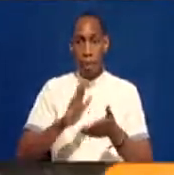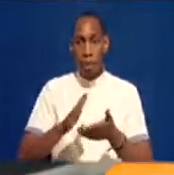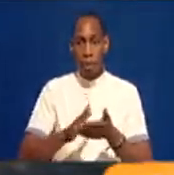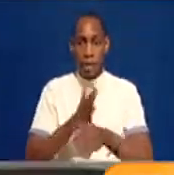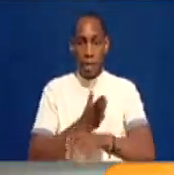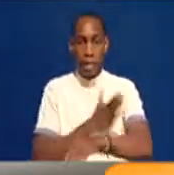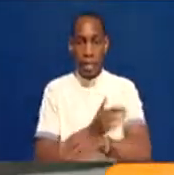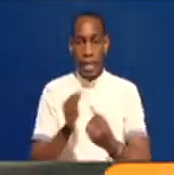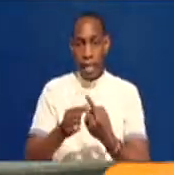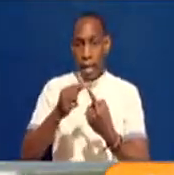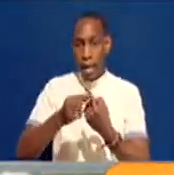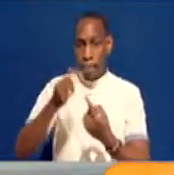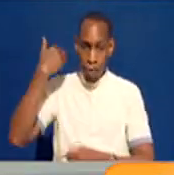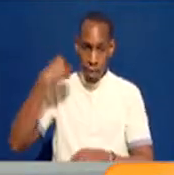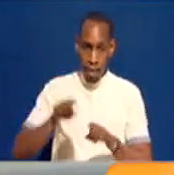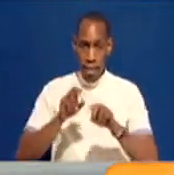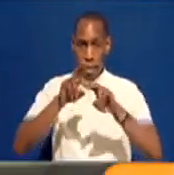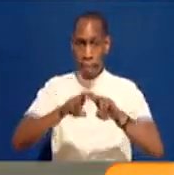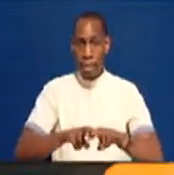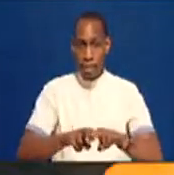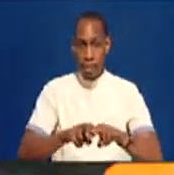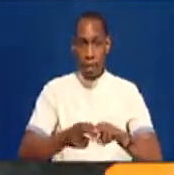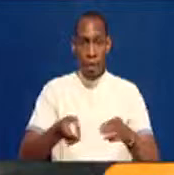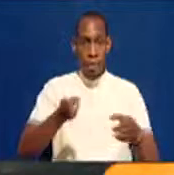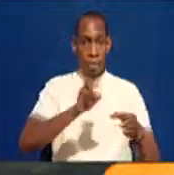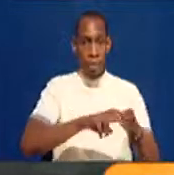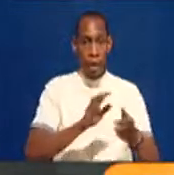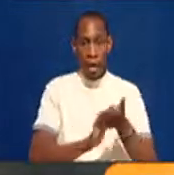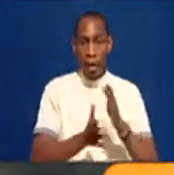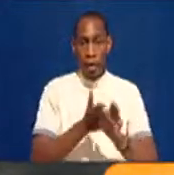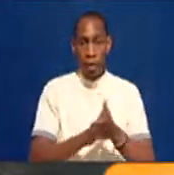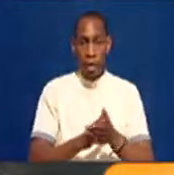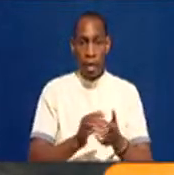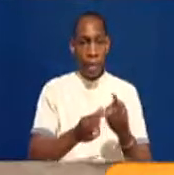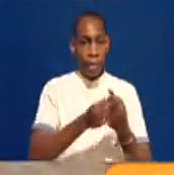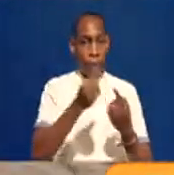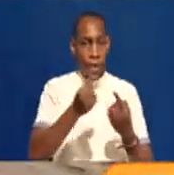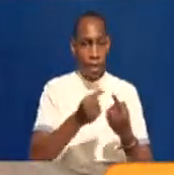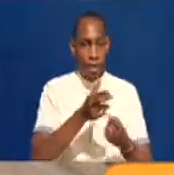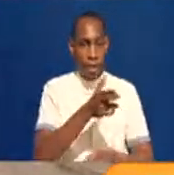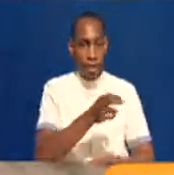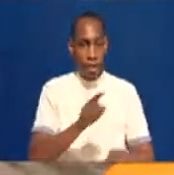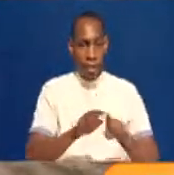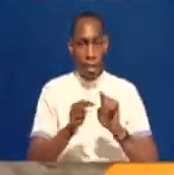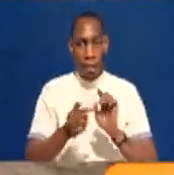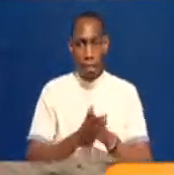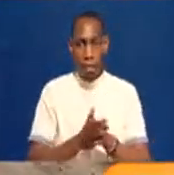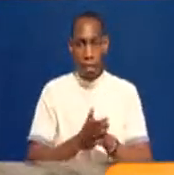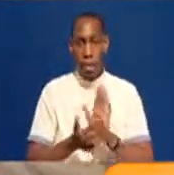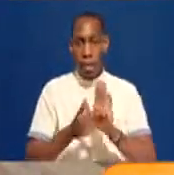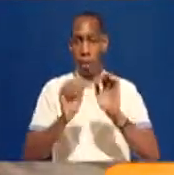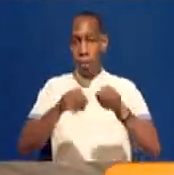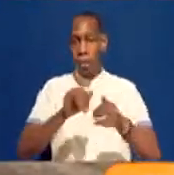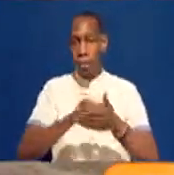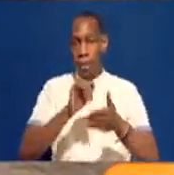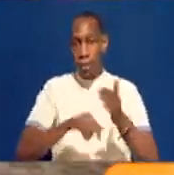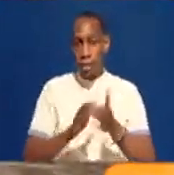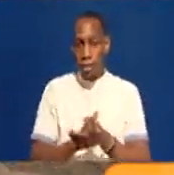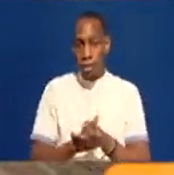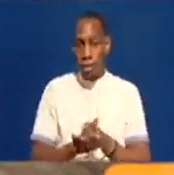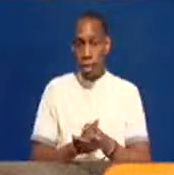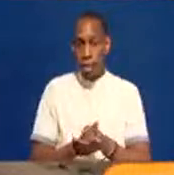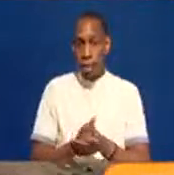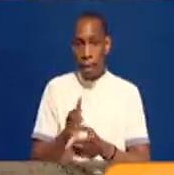risasi mgongoni, kiti alichokalia hakikuwa na tundu la risasi, jambo ambalo linatoa uwezekano wa